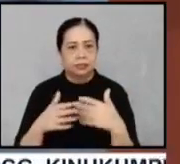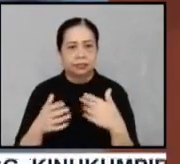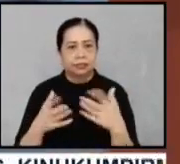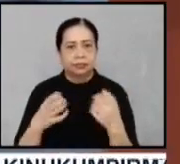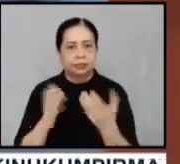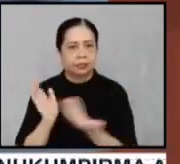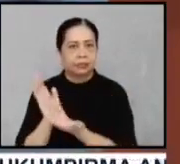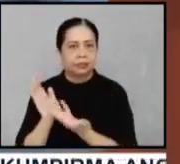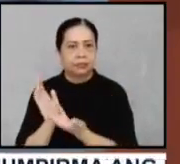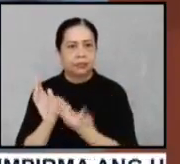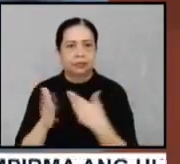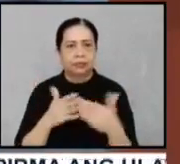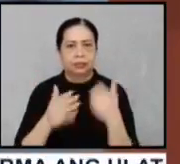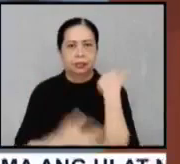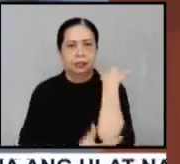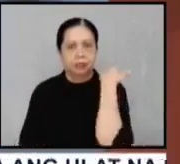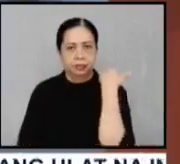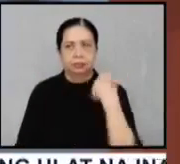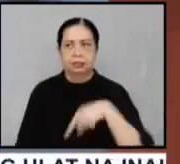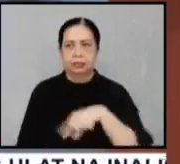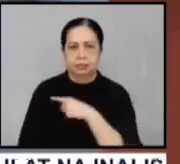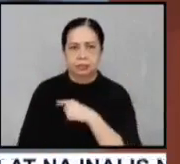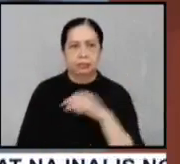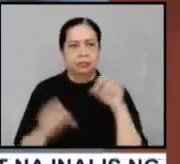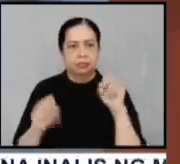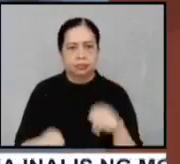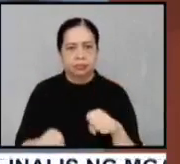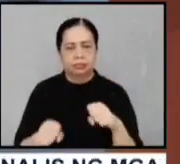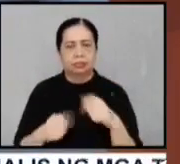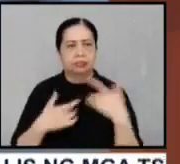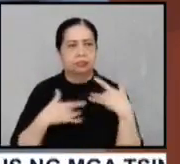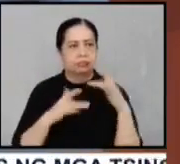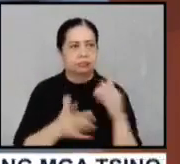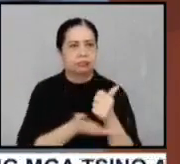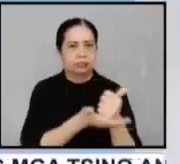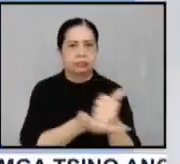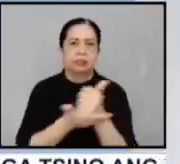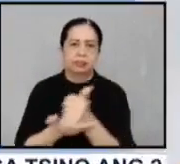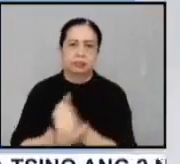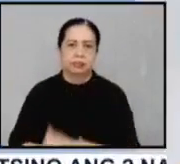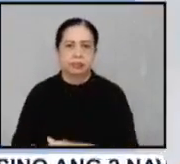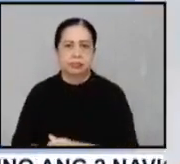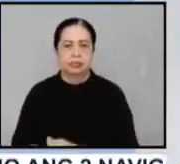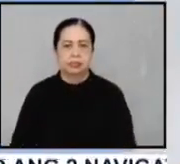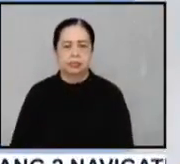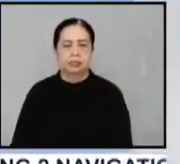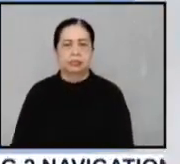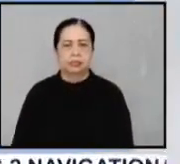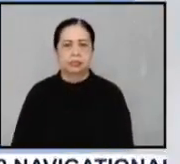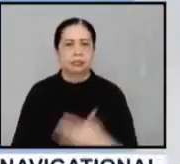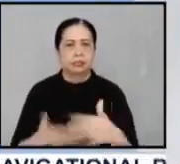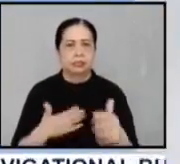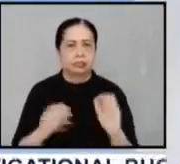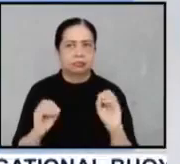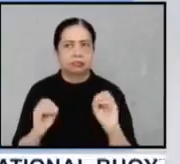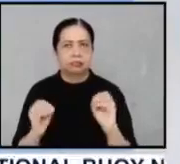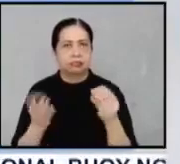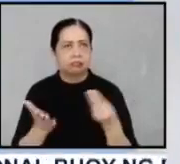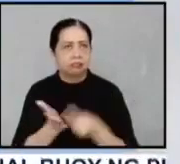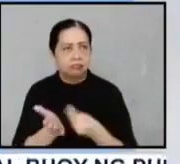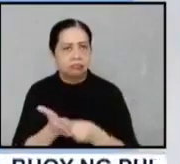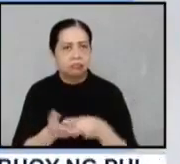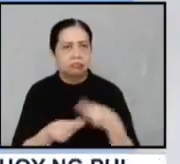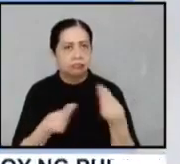kahit mahirap kami, pwede kami magkawanggawa. Ang ganda, no? Kahit wala tayong maibigay, yes, but still, we can